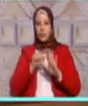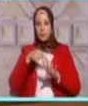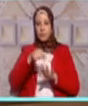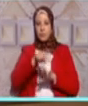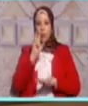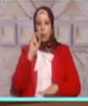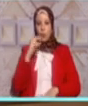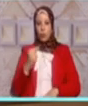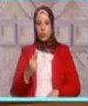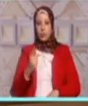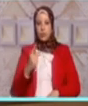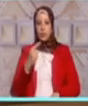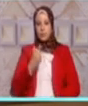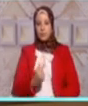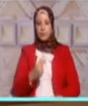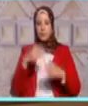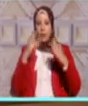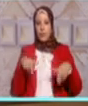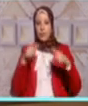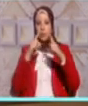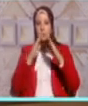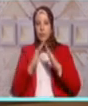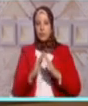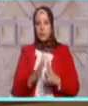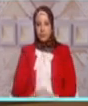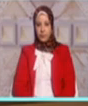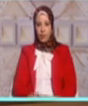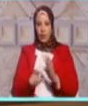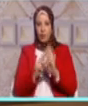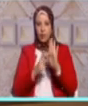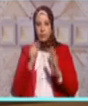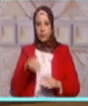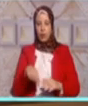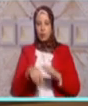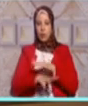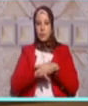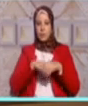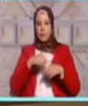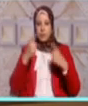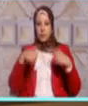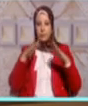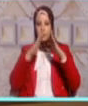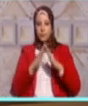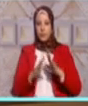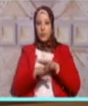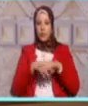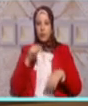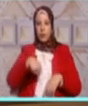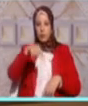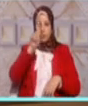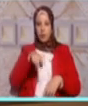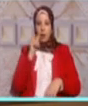القطن المصري. دي هتكون فقرتنا الثانية النهاردة. أما أنا فأصحابكم في مصر بيحصل فيها النهاردة ومجموعة من أهم الأخبار